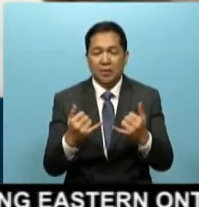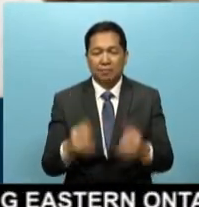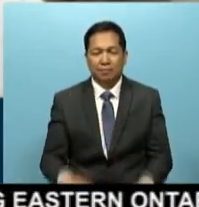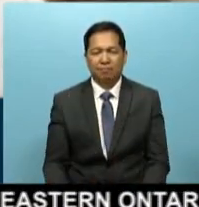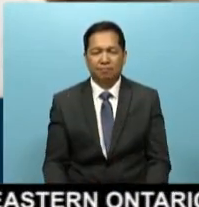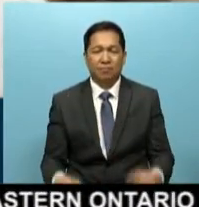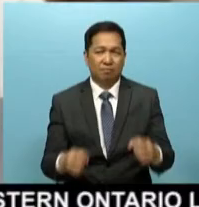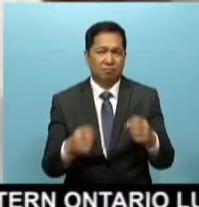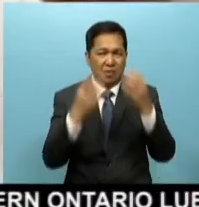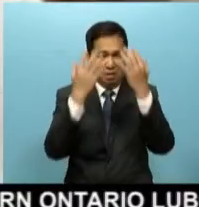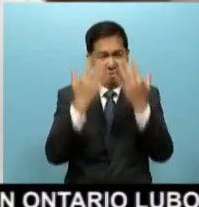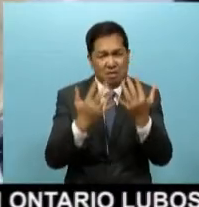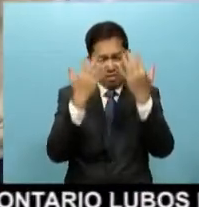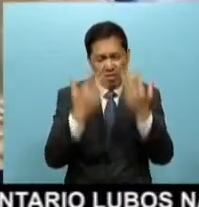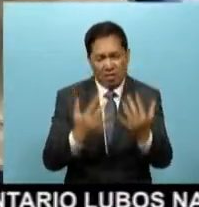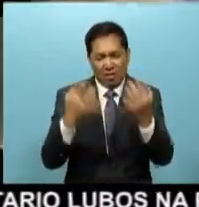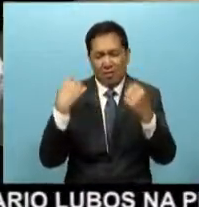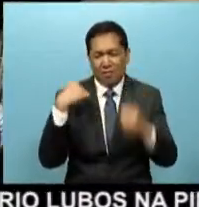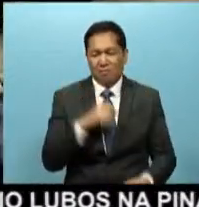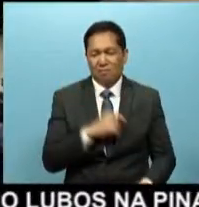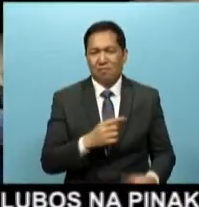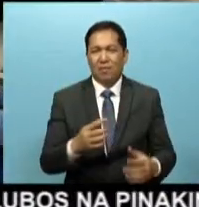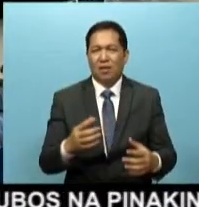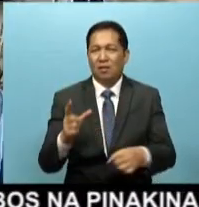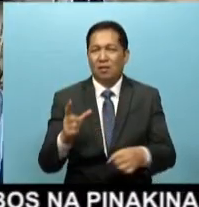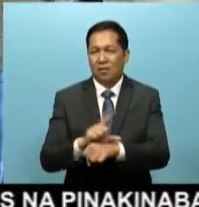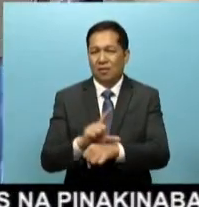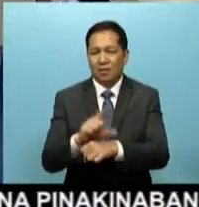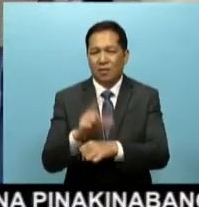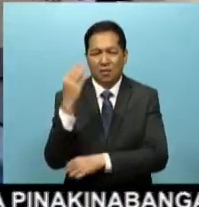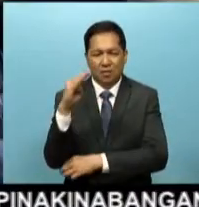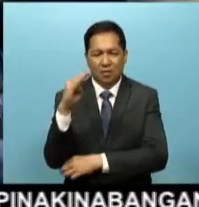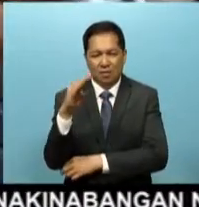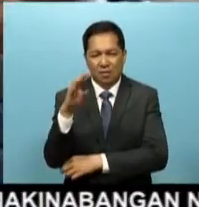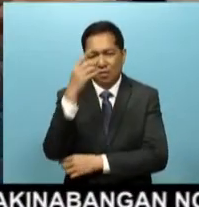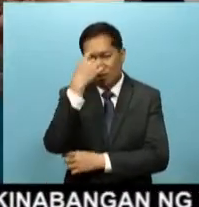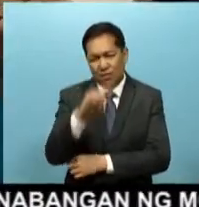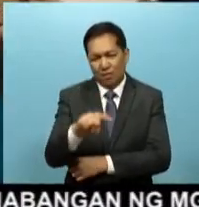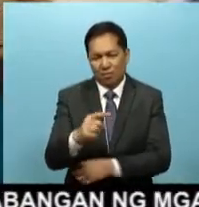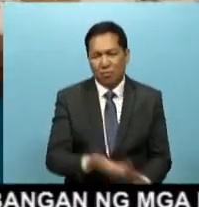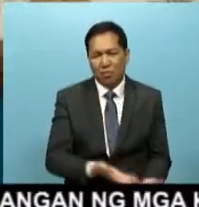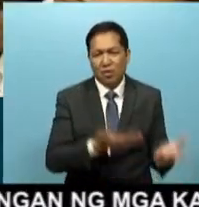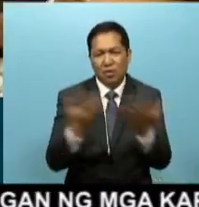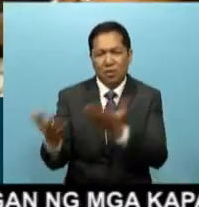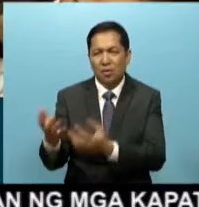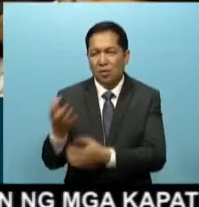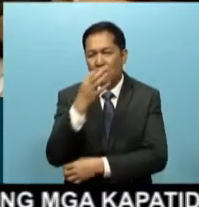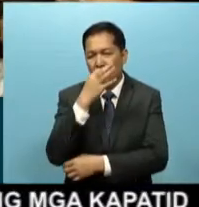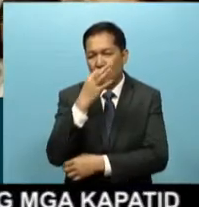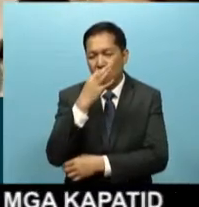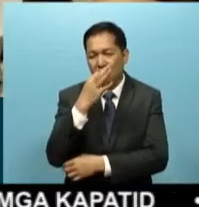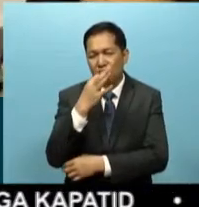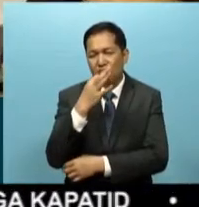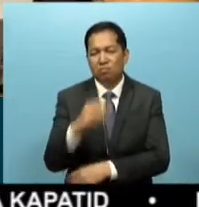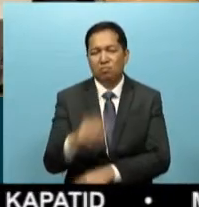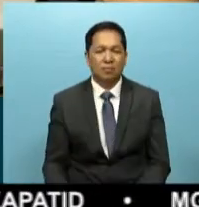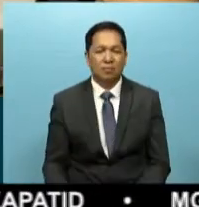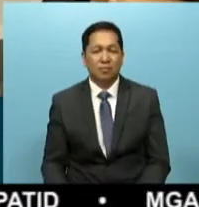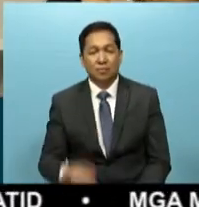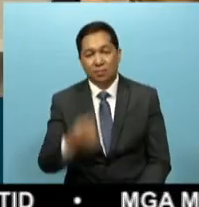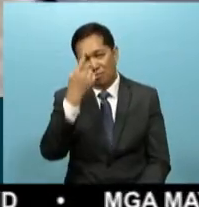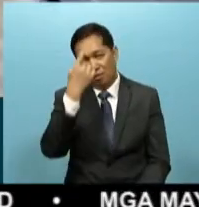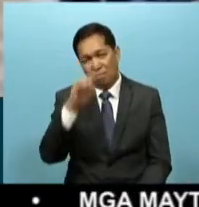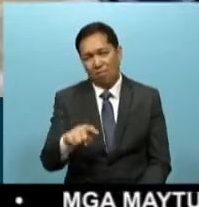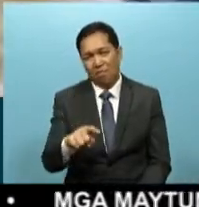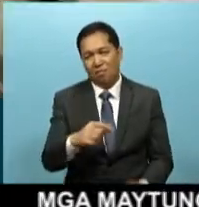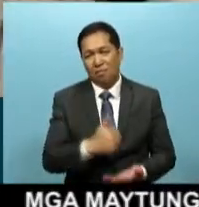po umuulan, talaga pong masasaya ang mga taga-lokal ng Barcelona. Naghatid kami ng maraming mga produkto, mga pagkain at